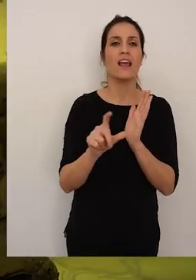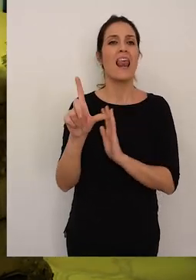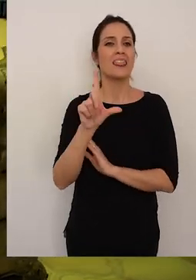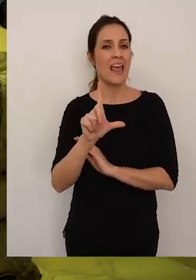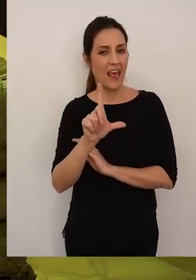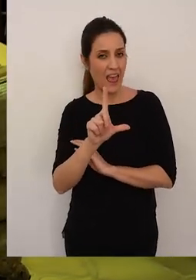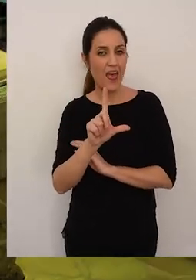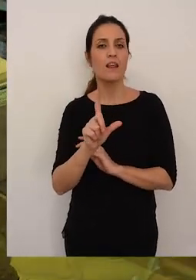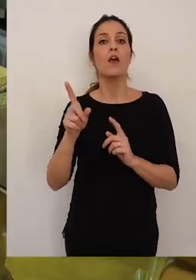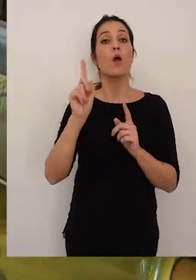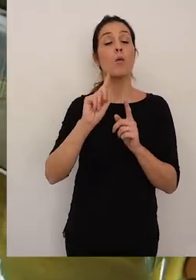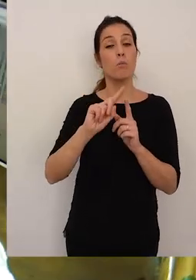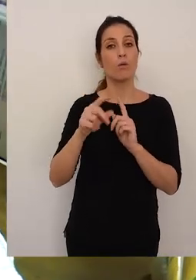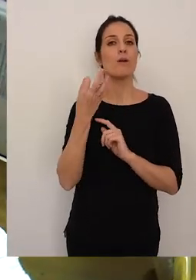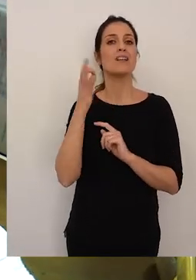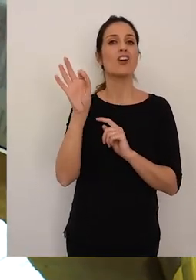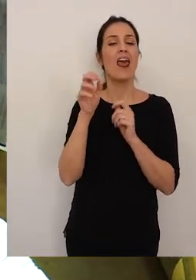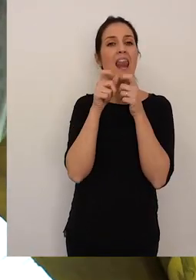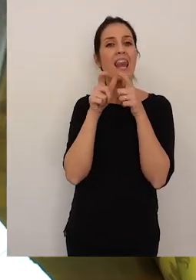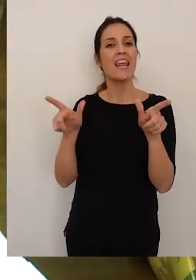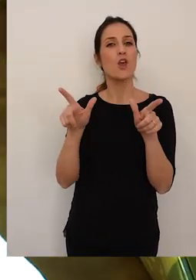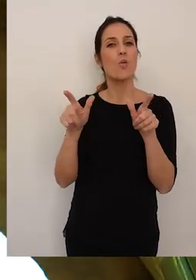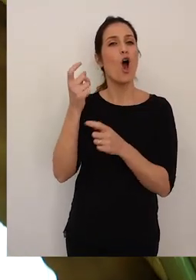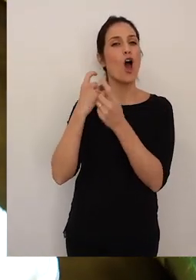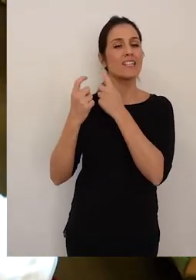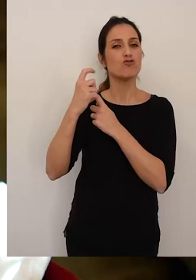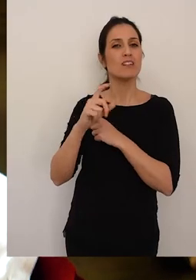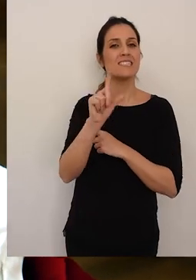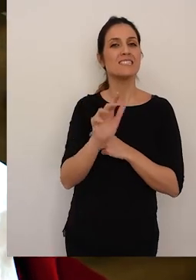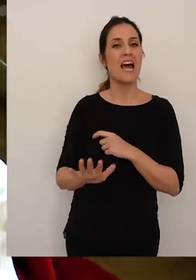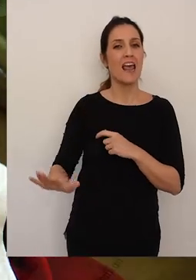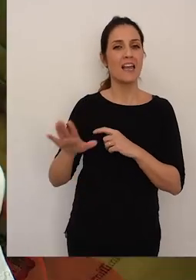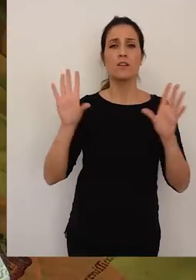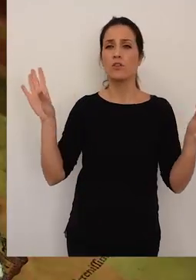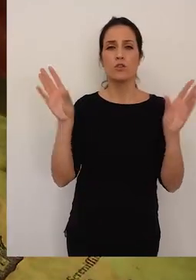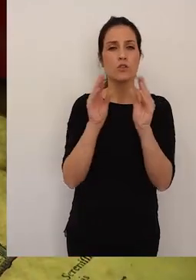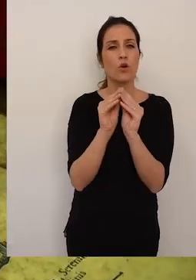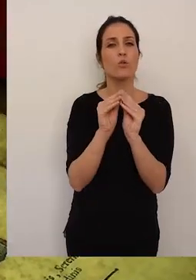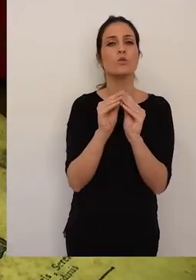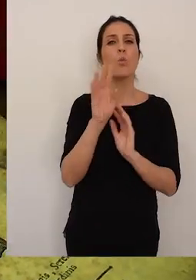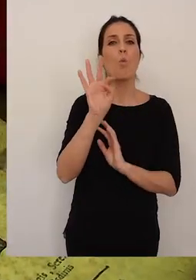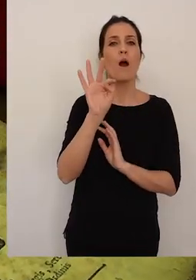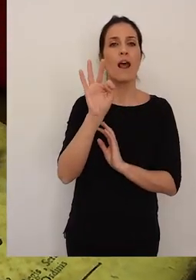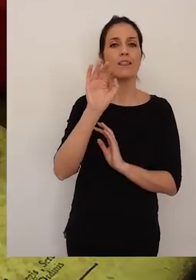particolare riferimento a quelle linguistiche di origine salentina, per un totale di circa 40.000 volumi.